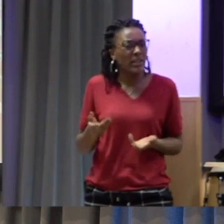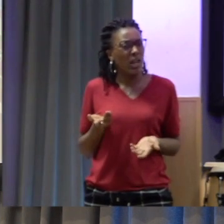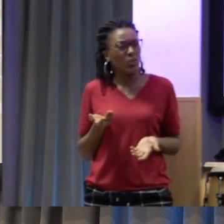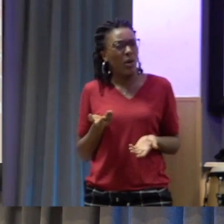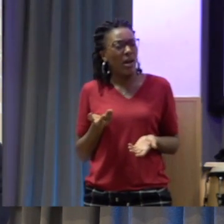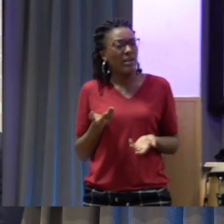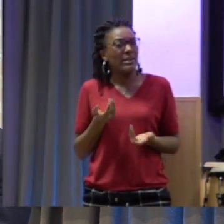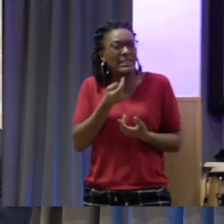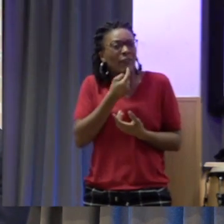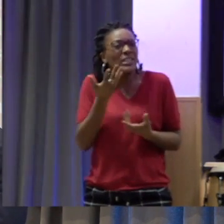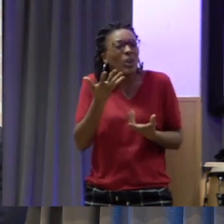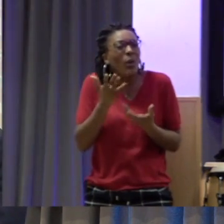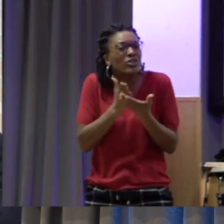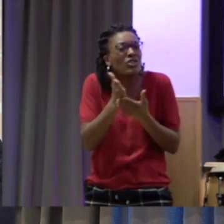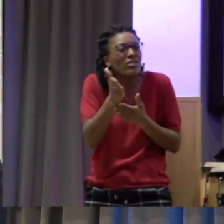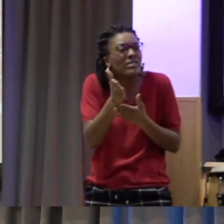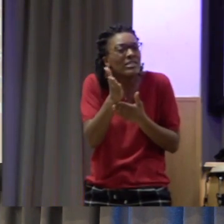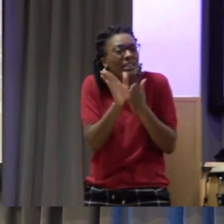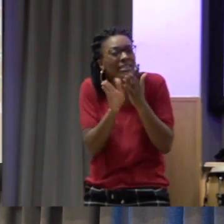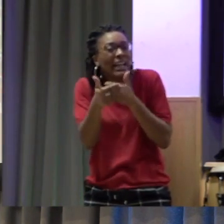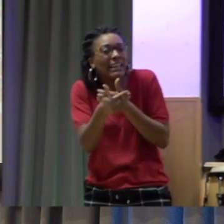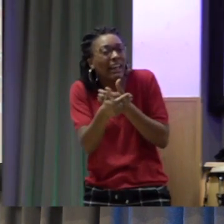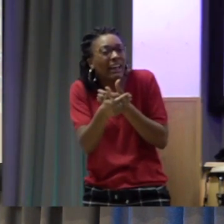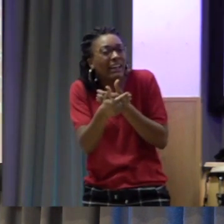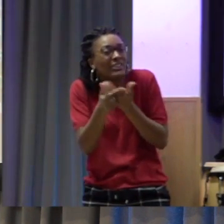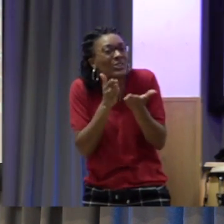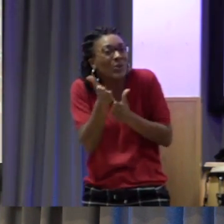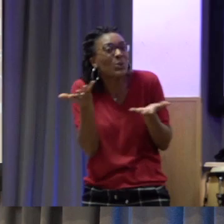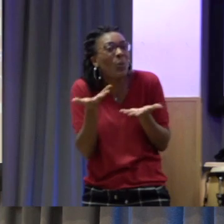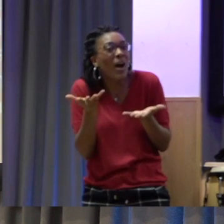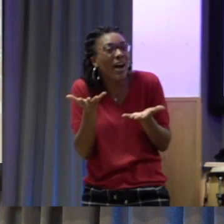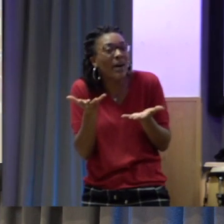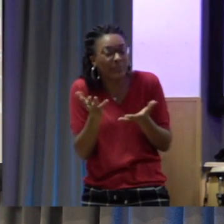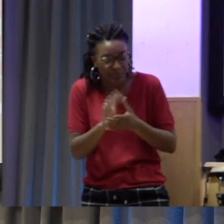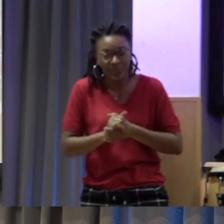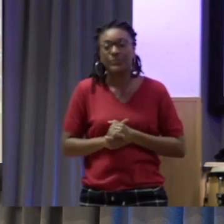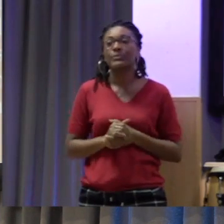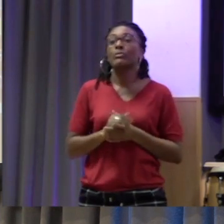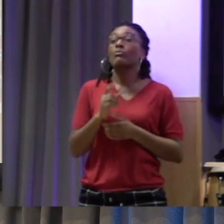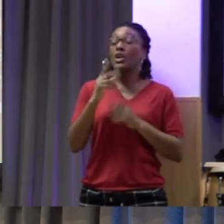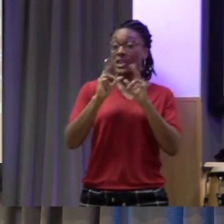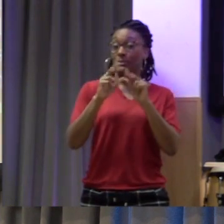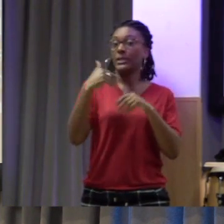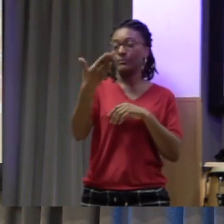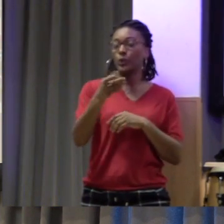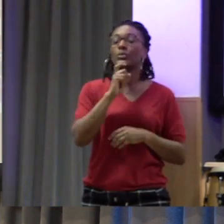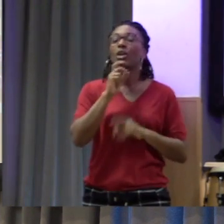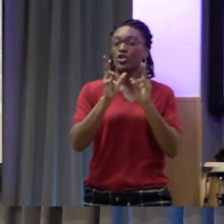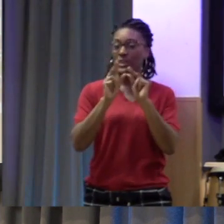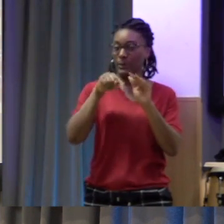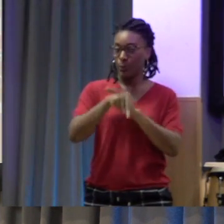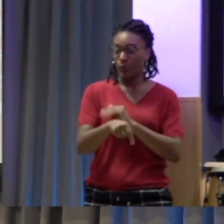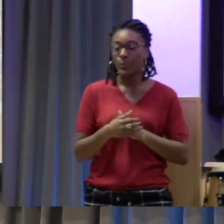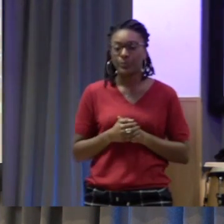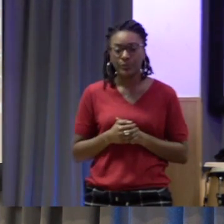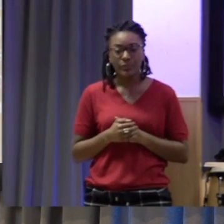quelle signification spirituelle nous pouvons en tirer de cette obligation? Je reviendrai là-dessus un peu plus tard.